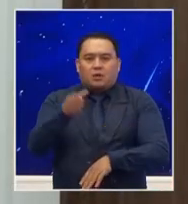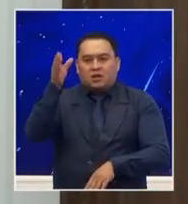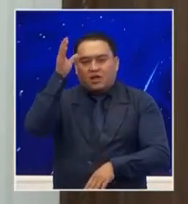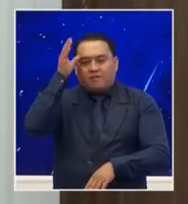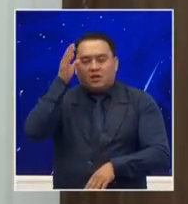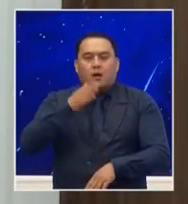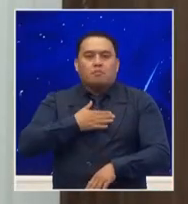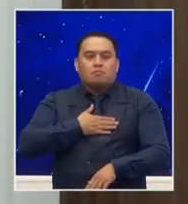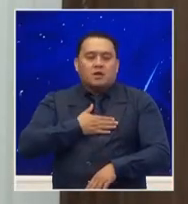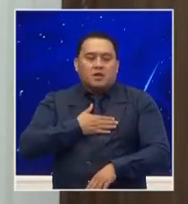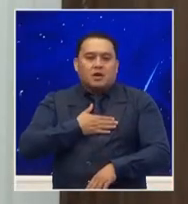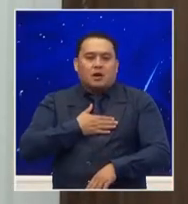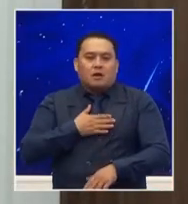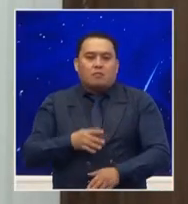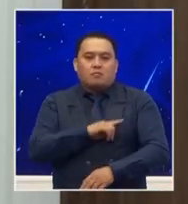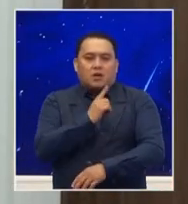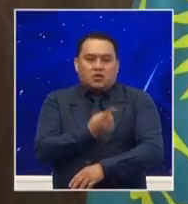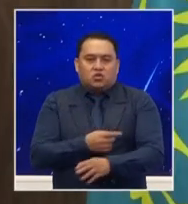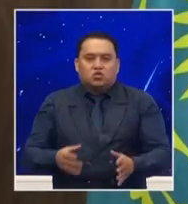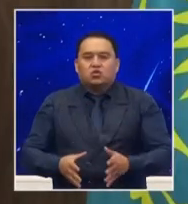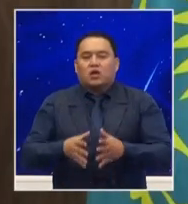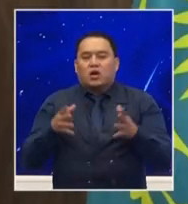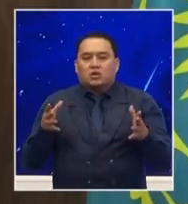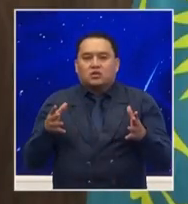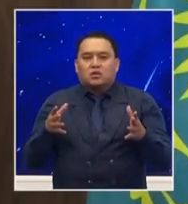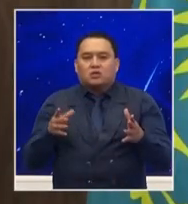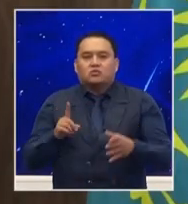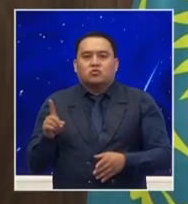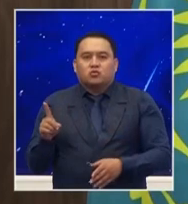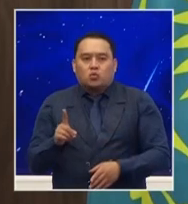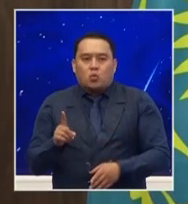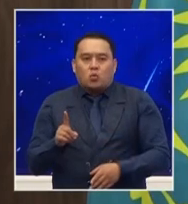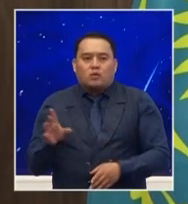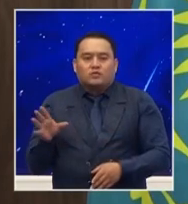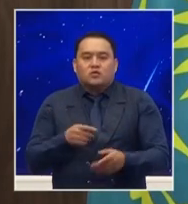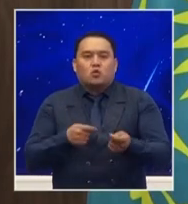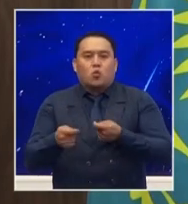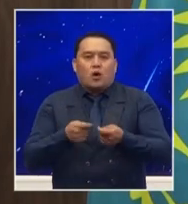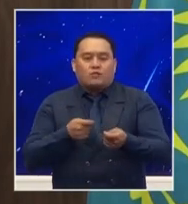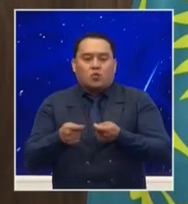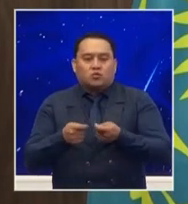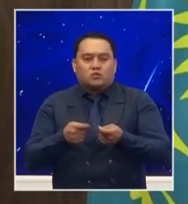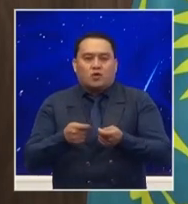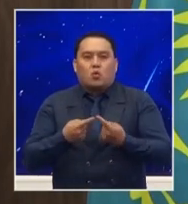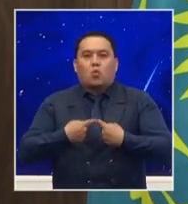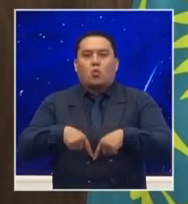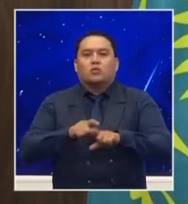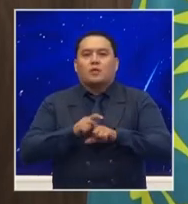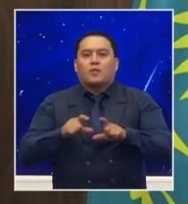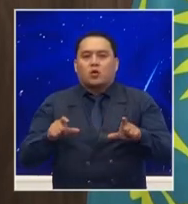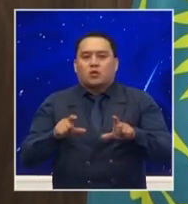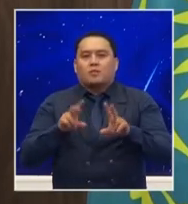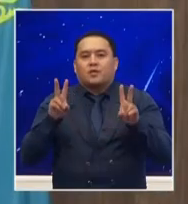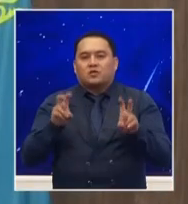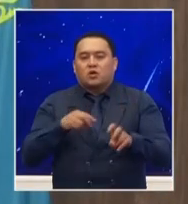Мы, пенсионеры, это очень большая сила. И только я правильно сказал, сегодня все власти, все органы должны работать под лозунгом